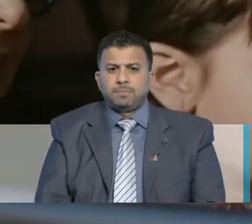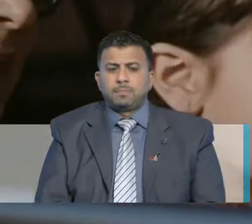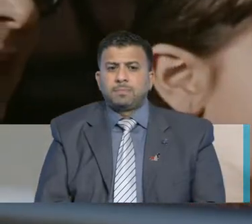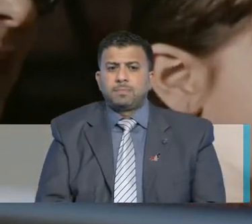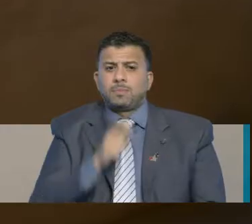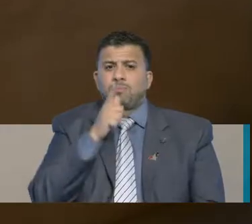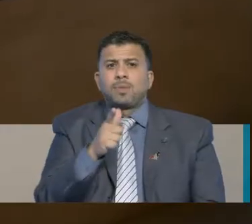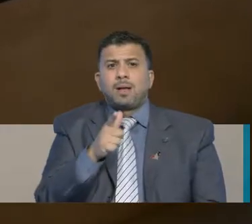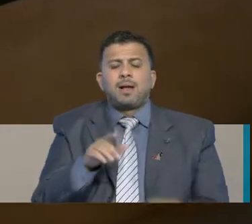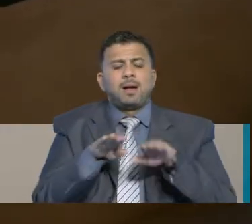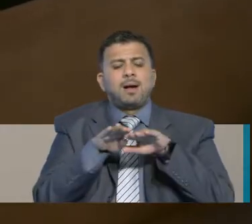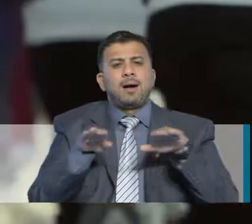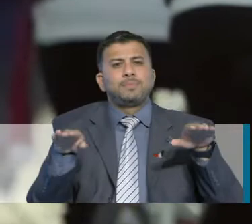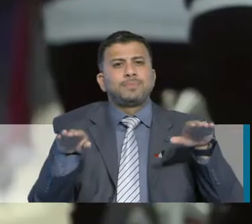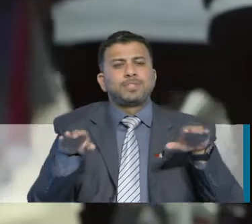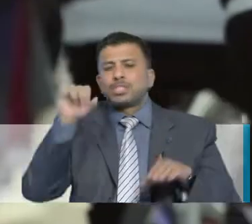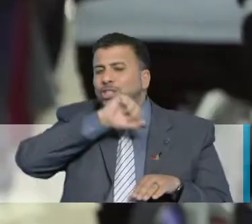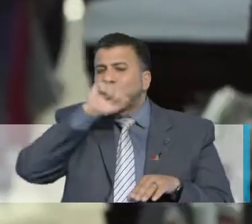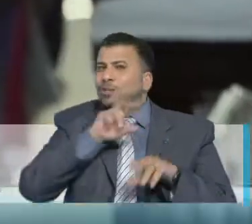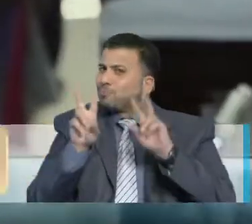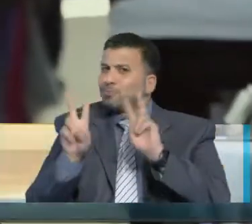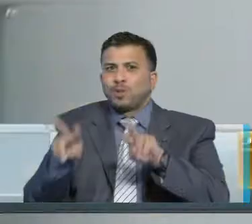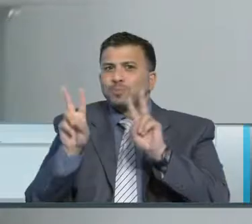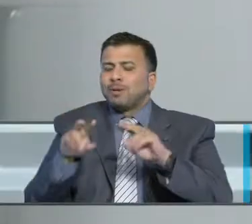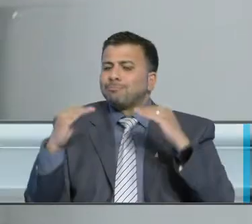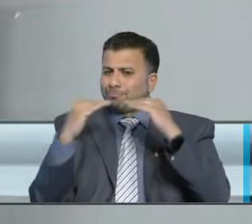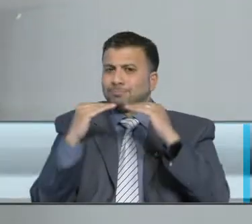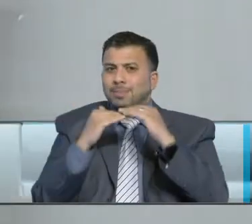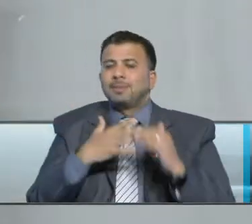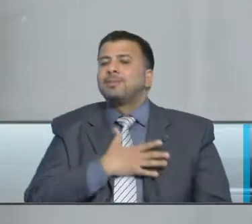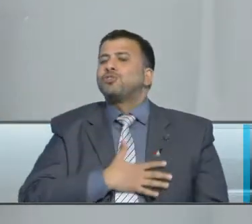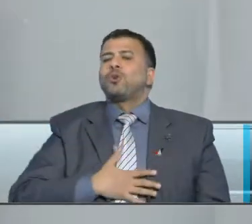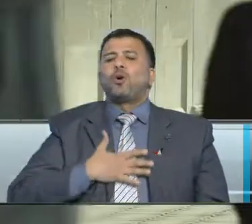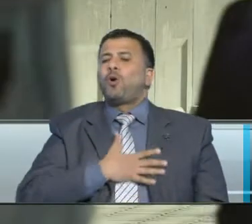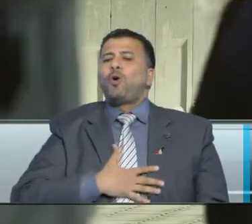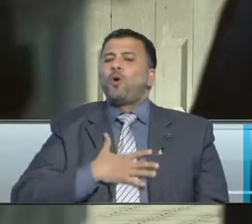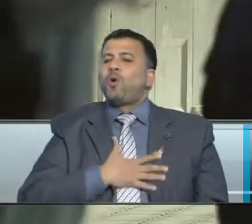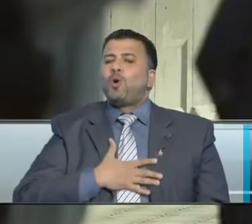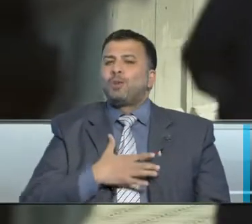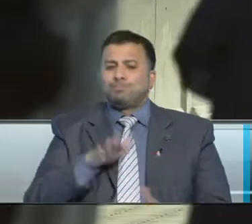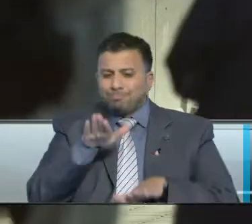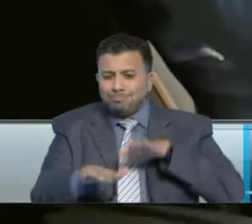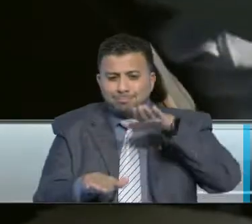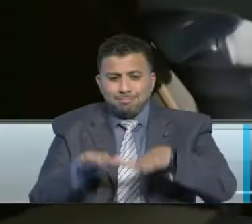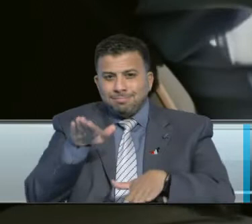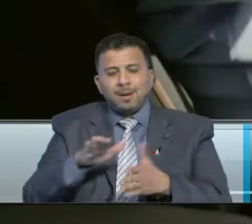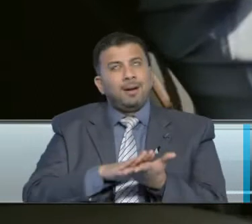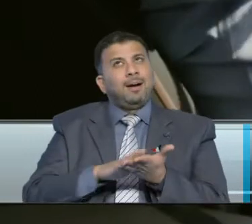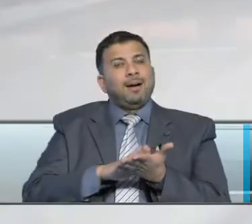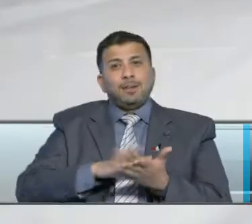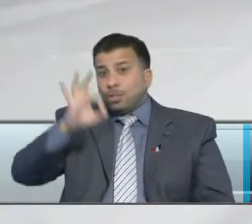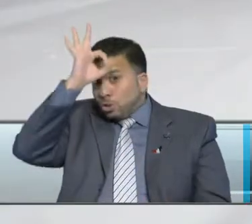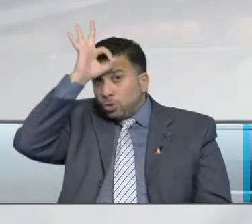أمن وأمان، هكذا هي الشارقة دائما، وهكذا كان شعور كل من تطأ قدمه أرضها. فالقطاع